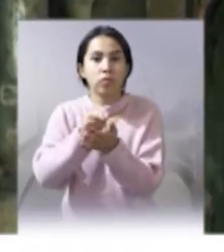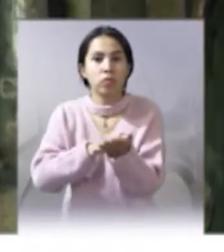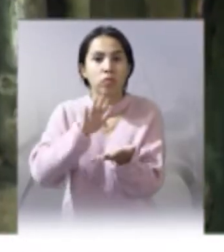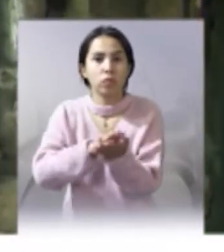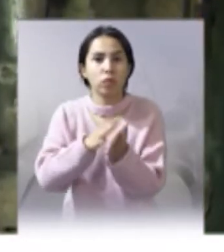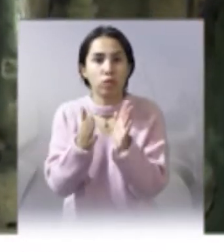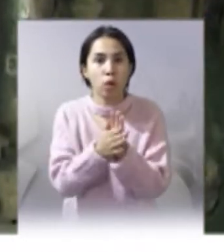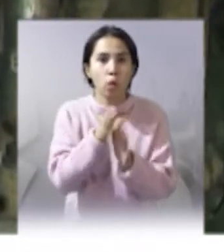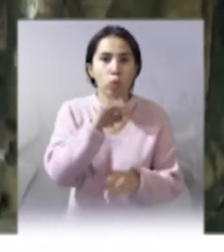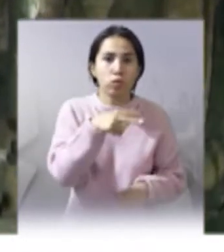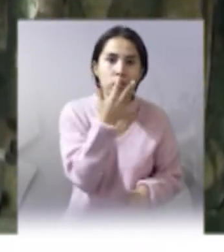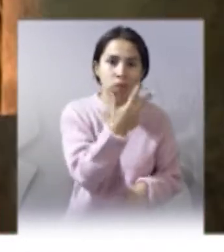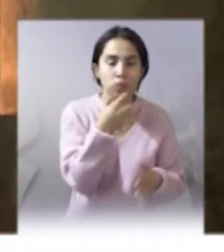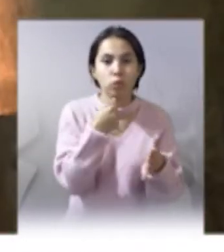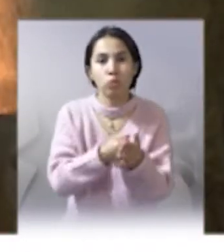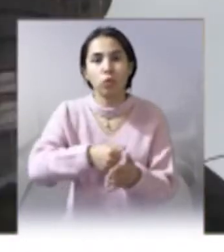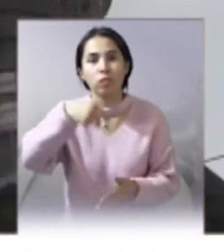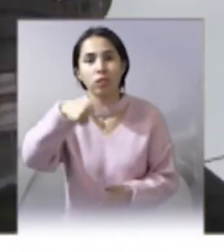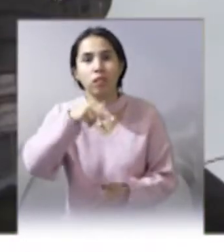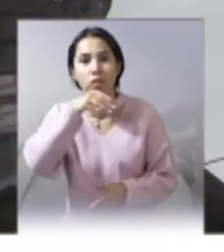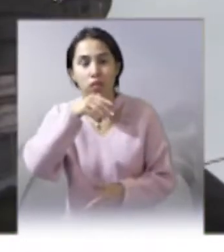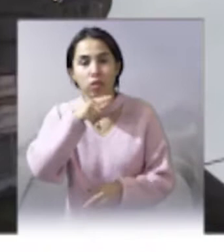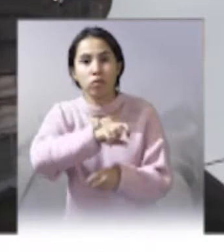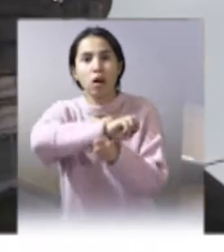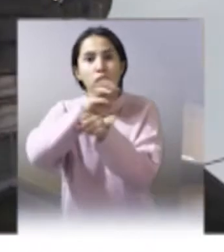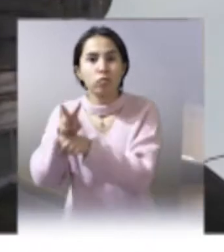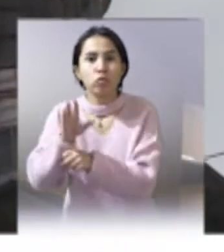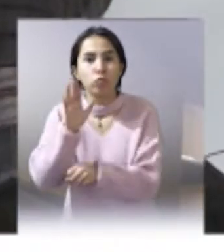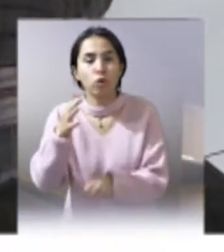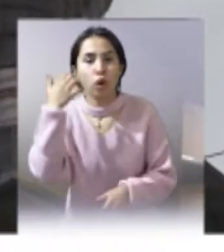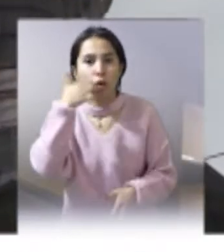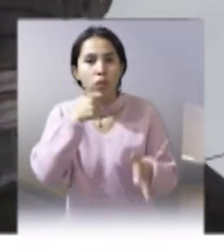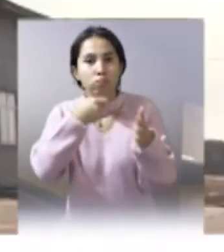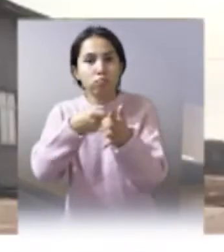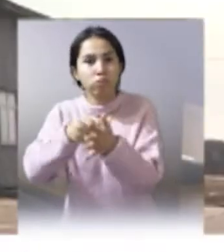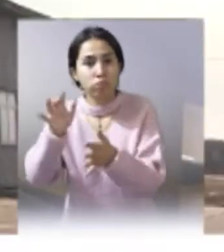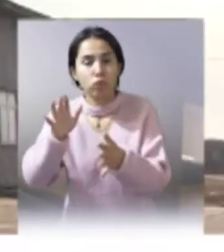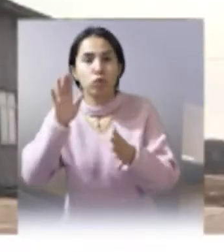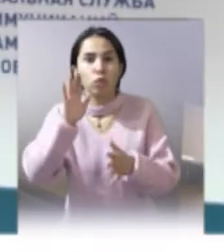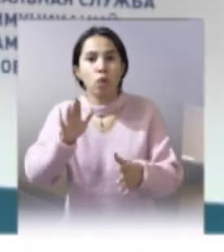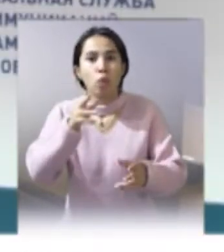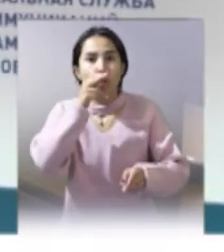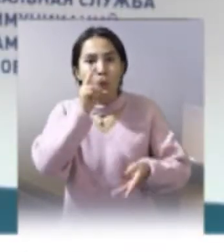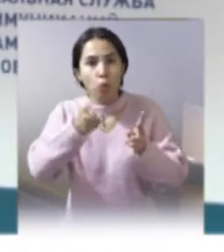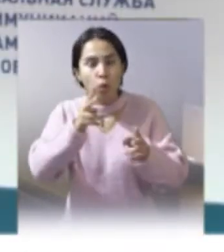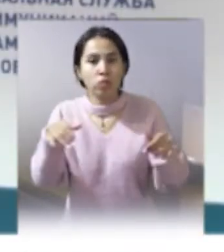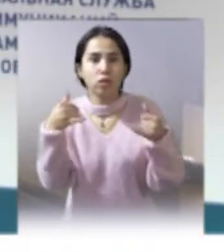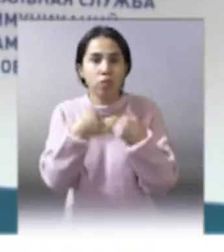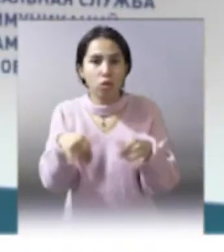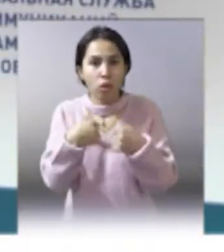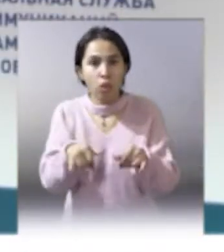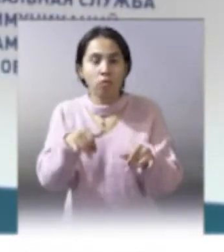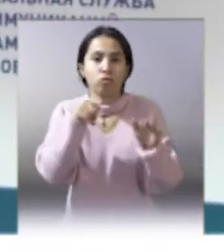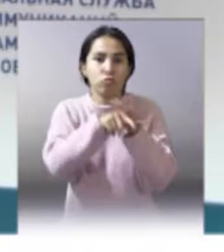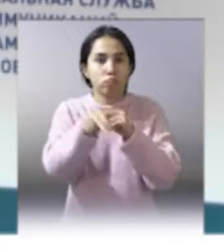Созданием 693 новых рабочих мест динамично развивается в регионе и строительная отрасль.